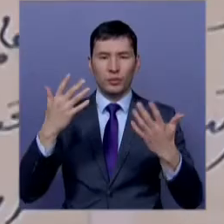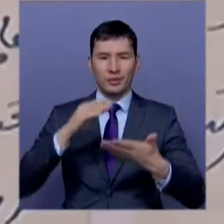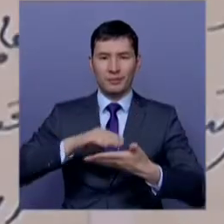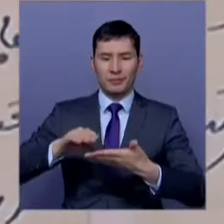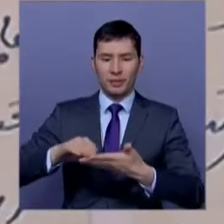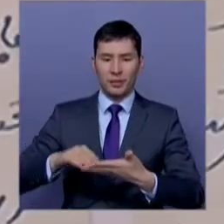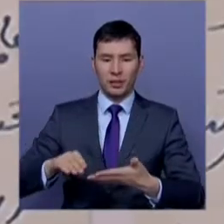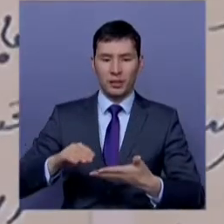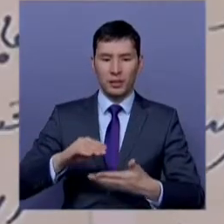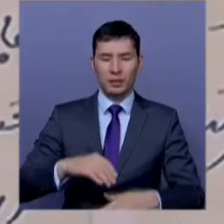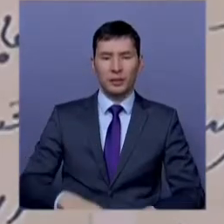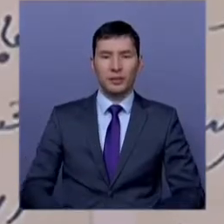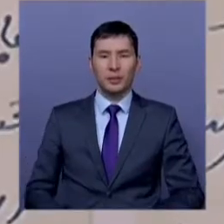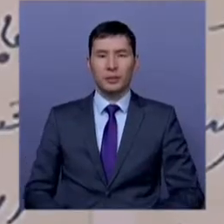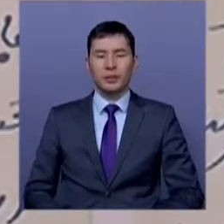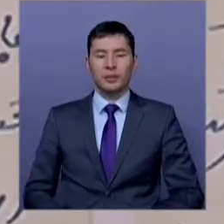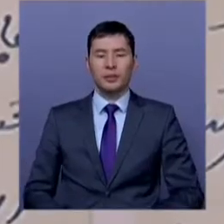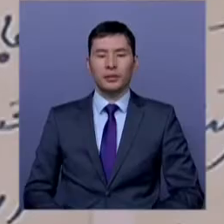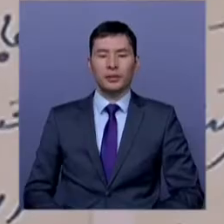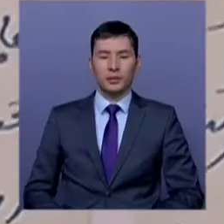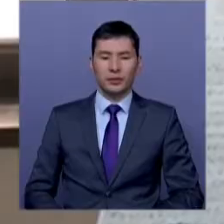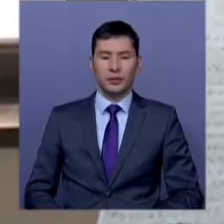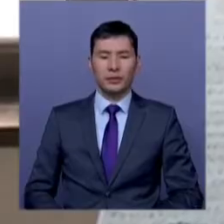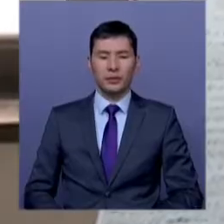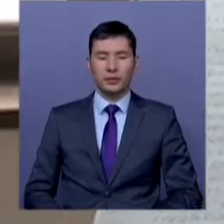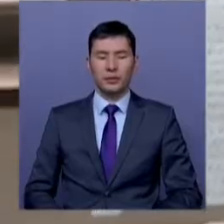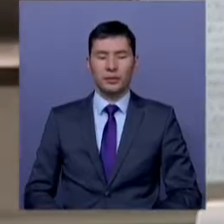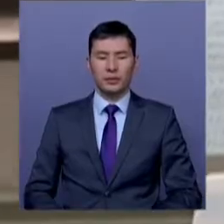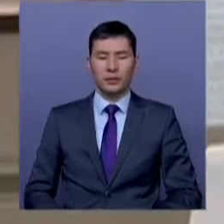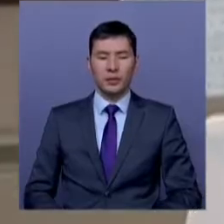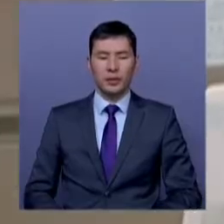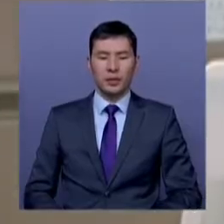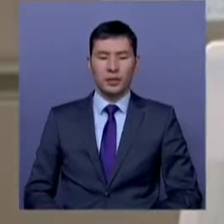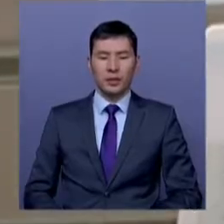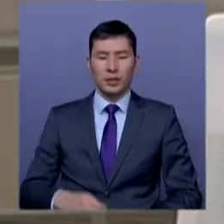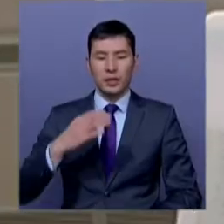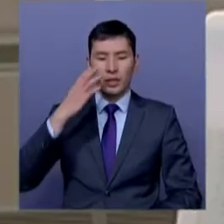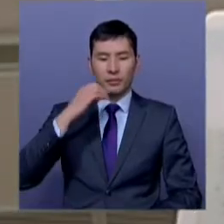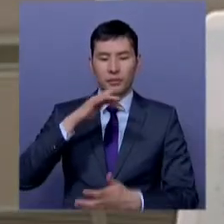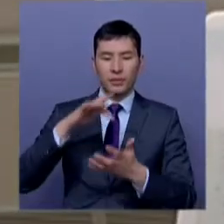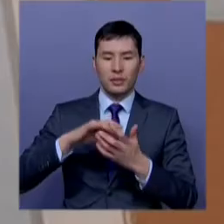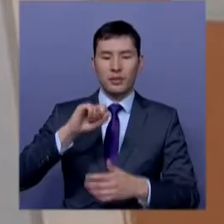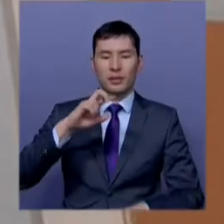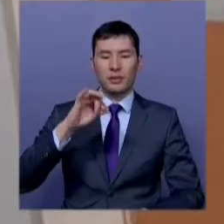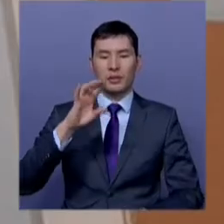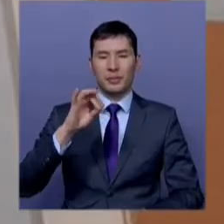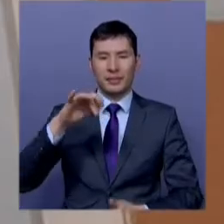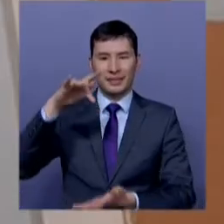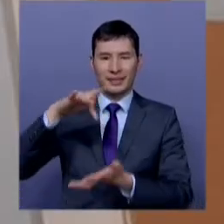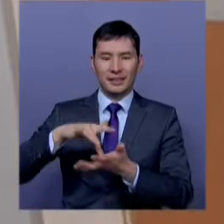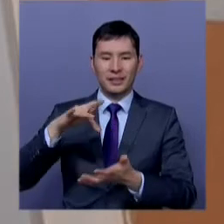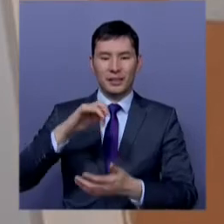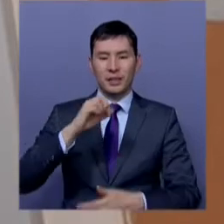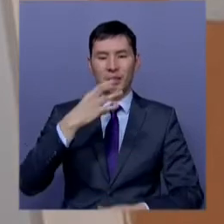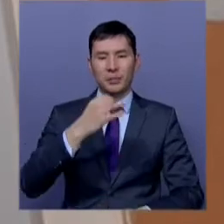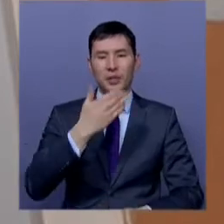Шәкәрімұлының Құнанбай туралы естелігі мен Ниязбек Алдажаровтың естеліктері негіз болған. Алматыдағы Әл-Фараби орталығында қойылған Абай